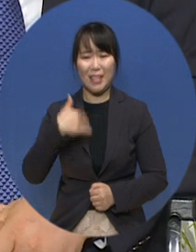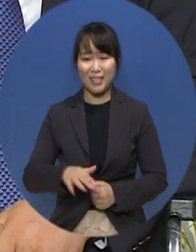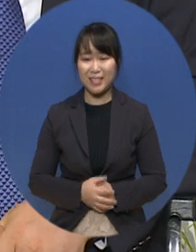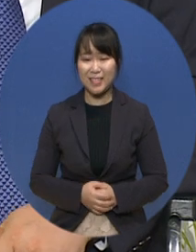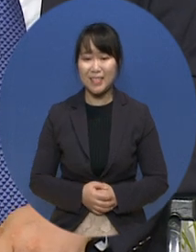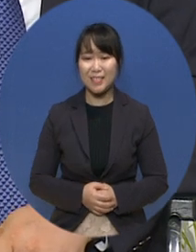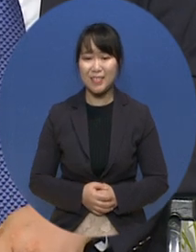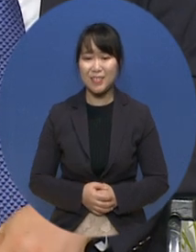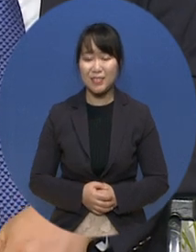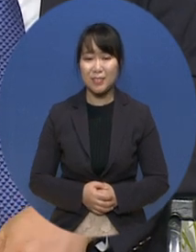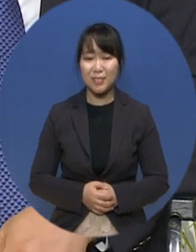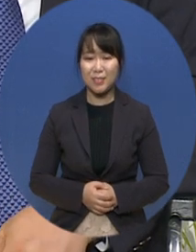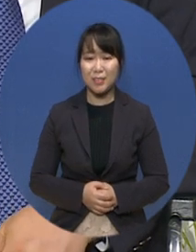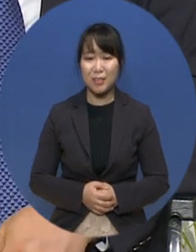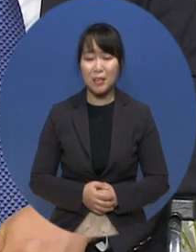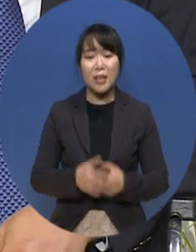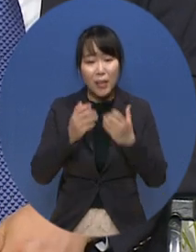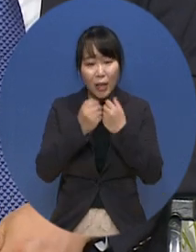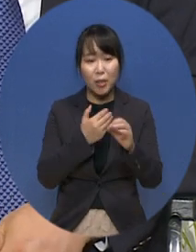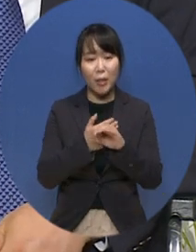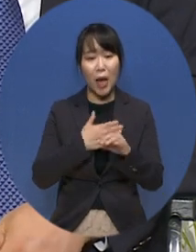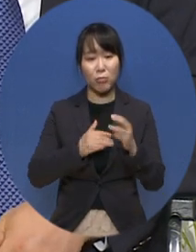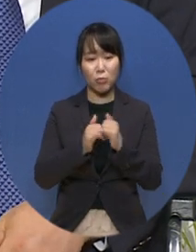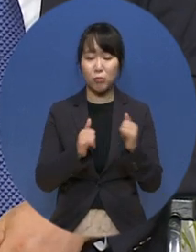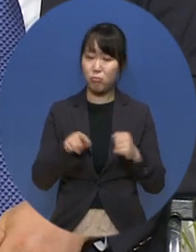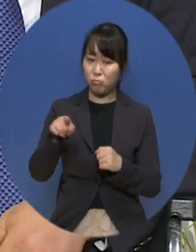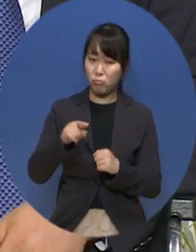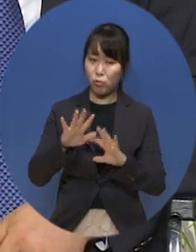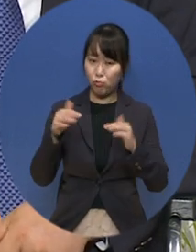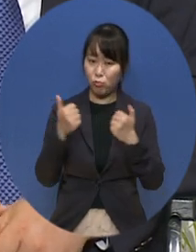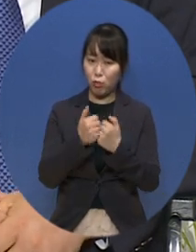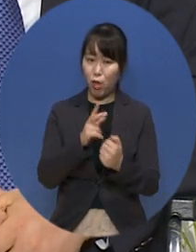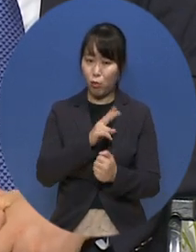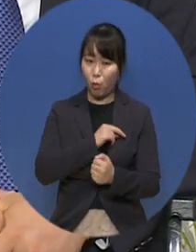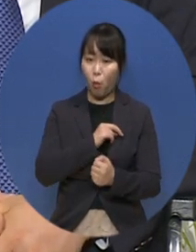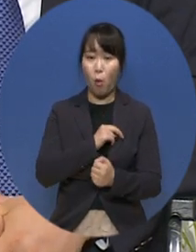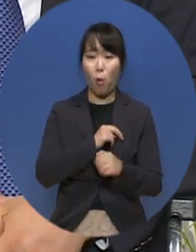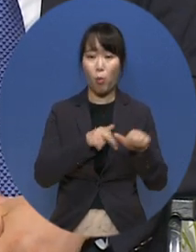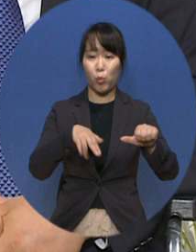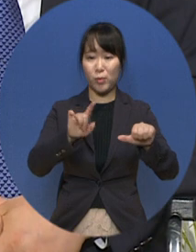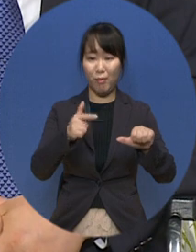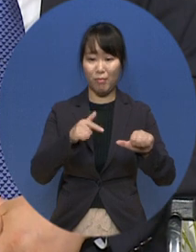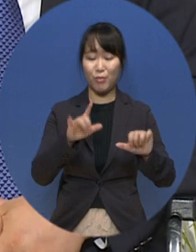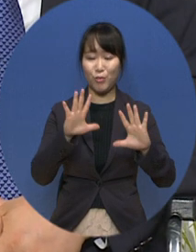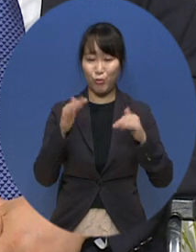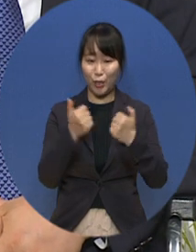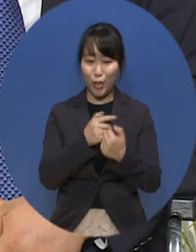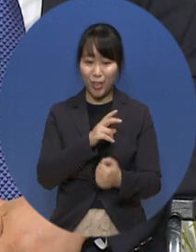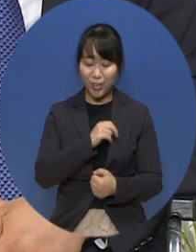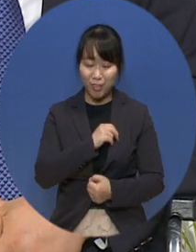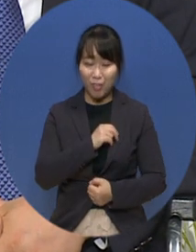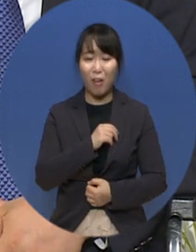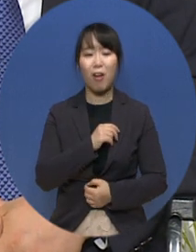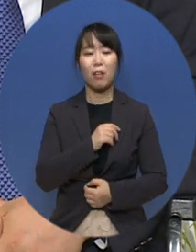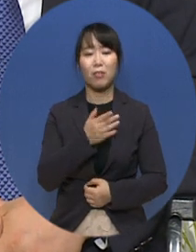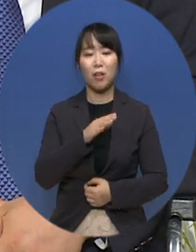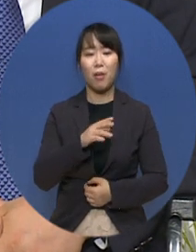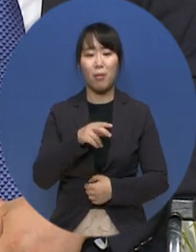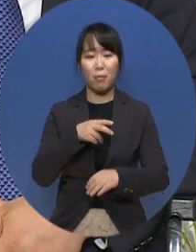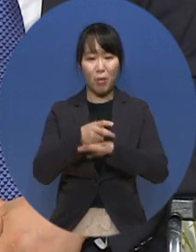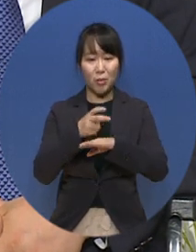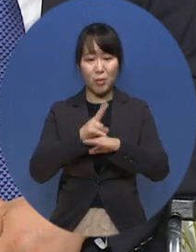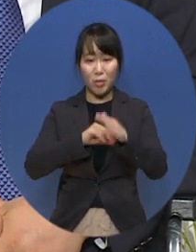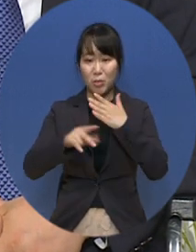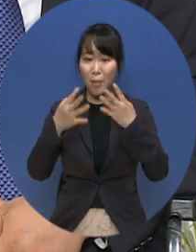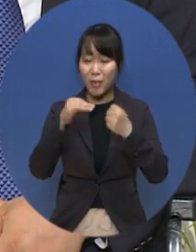그럼 예를 들어서 뭐 아시는분들은 어디선가 국회의원 시 군 아어 5호선 국회의원이 제 2의 키라 하겠지만 대중교통의 같은 열차 많이